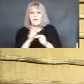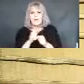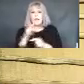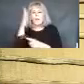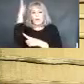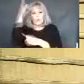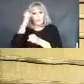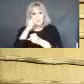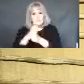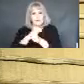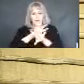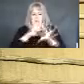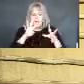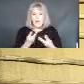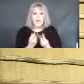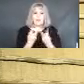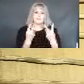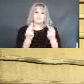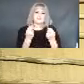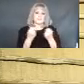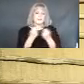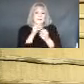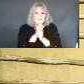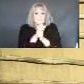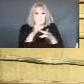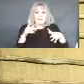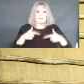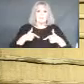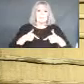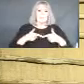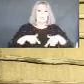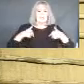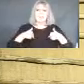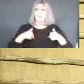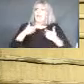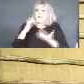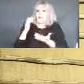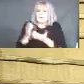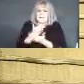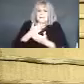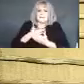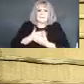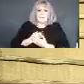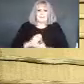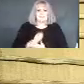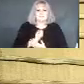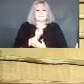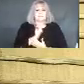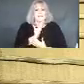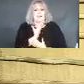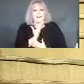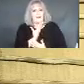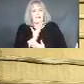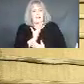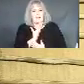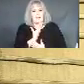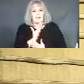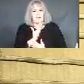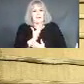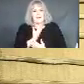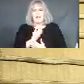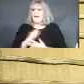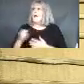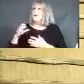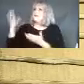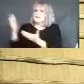nuut maak. En hy het begin, ook in my lewe. Hy red my siel. Hy red my lewe,